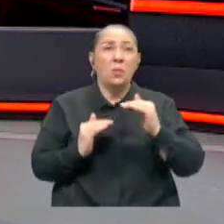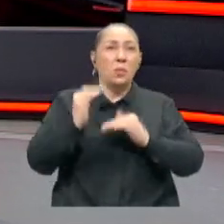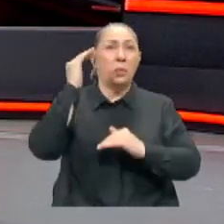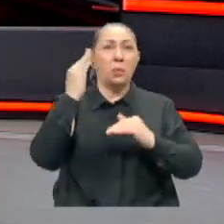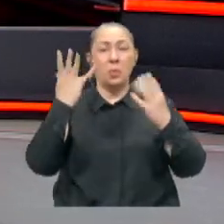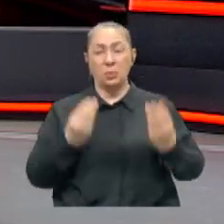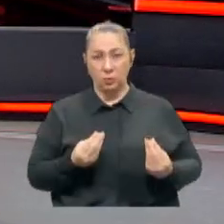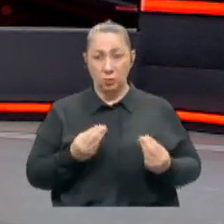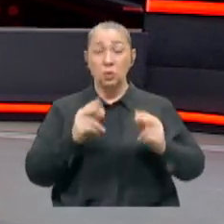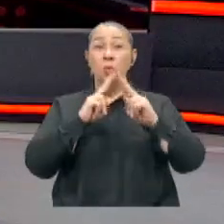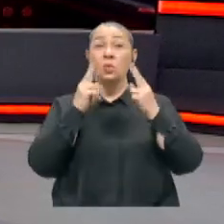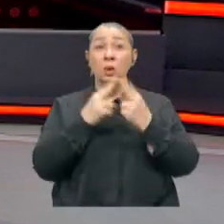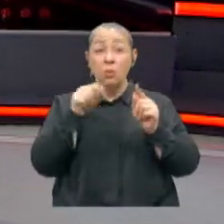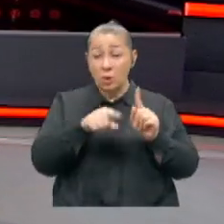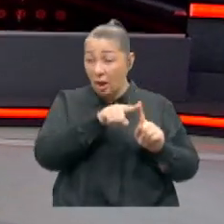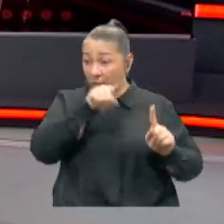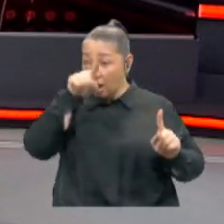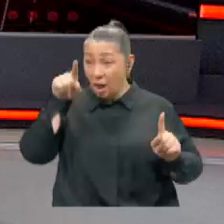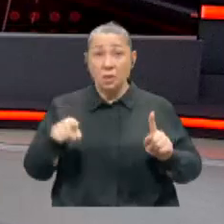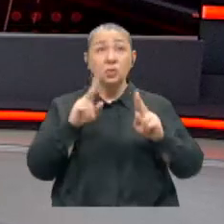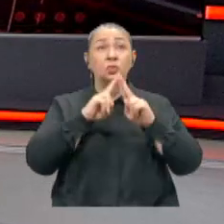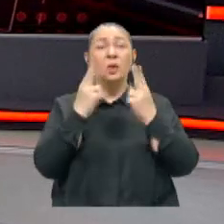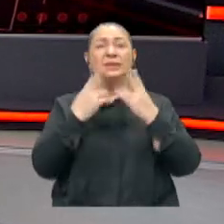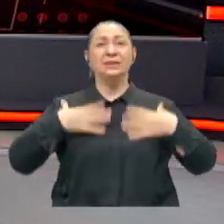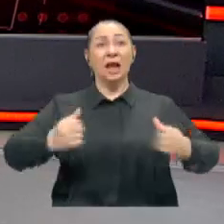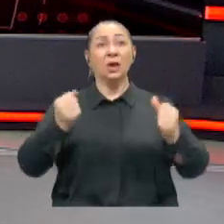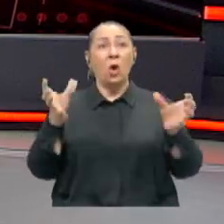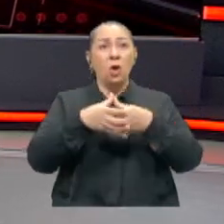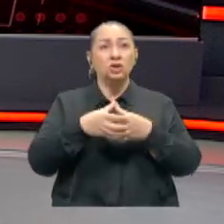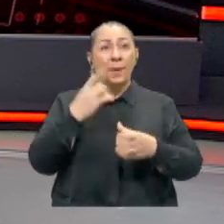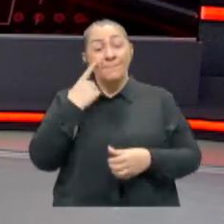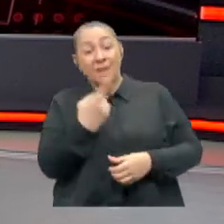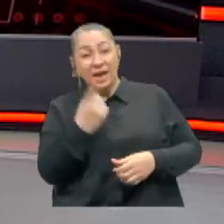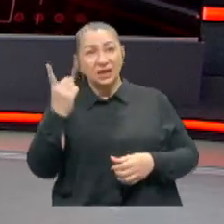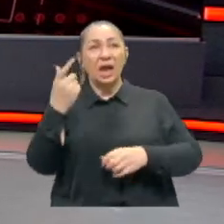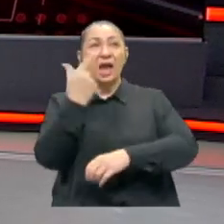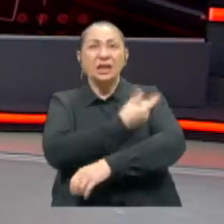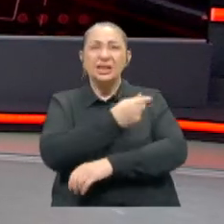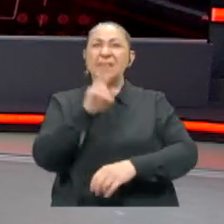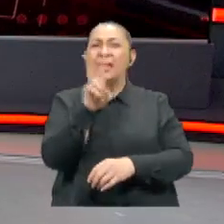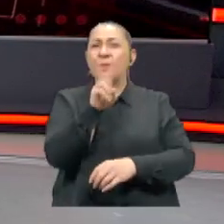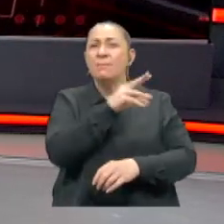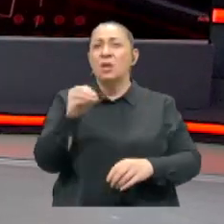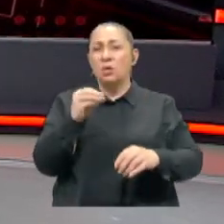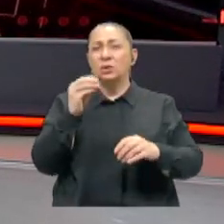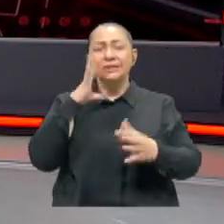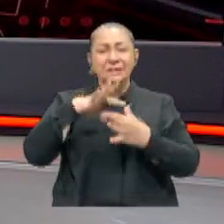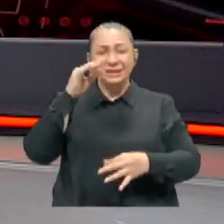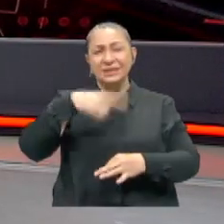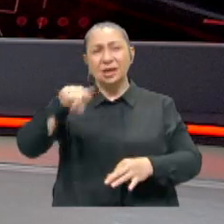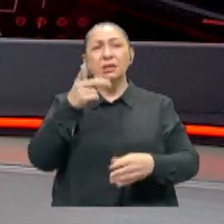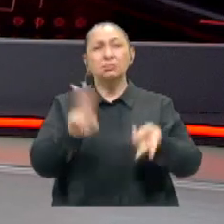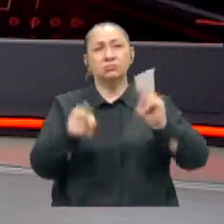durumda dünyada bugüne kadar Dünya Sağlık Örgütü'nün söylediğine bakarsak aşağı birlikte 20 milyon üstünde insan